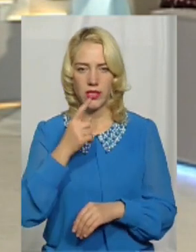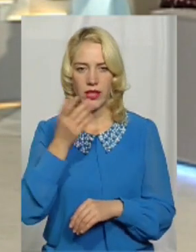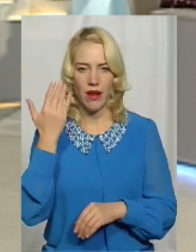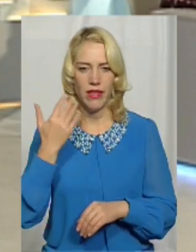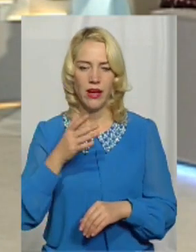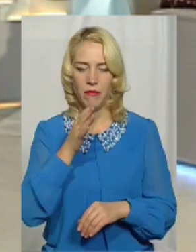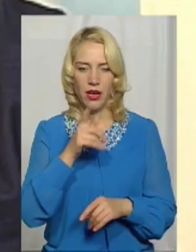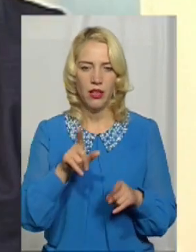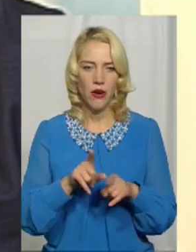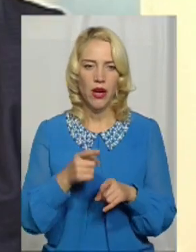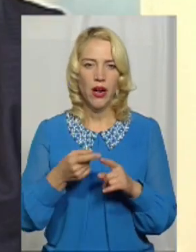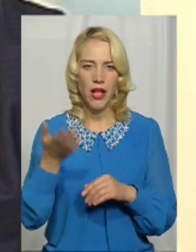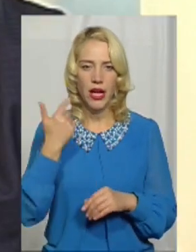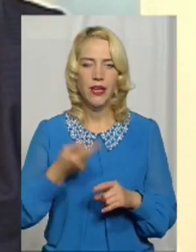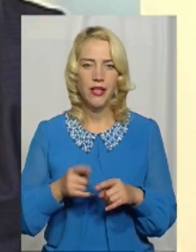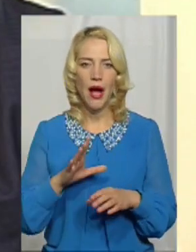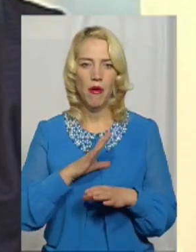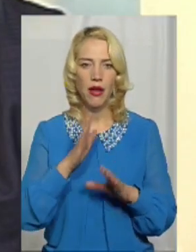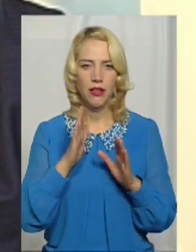пір також. Раніше це були тільки